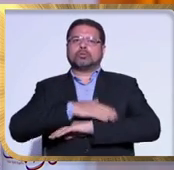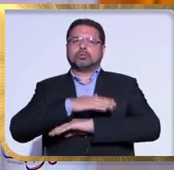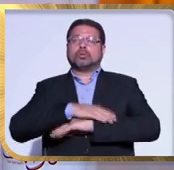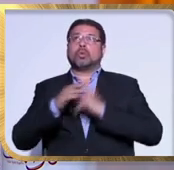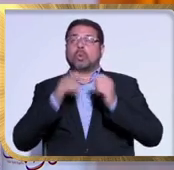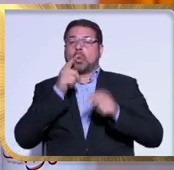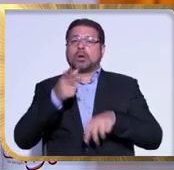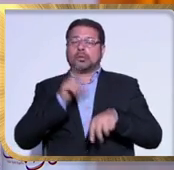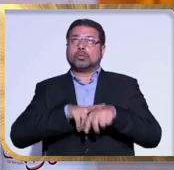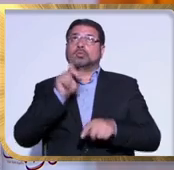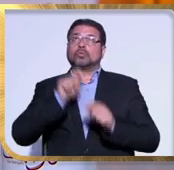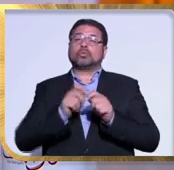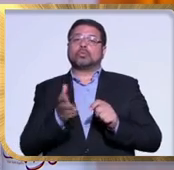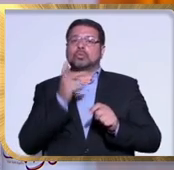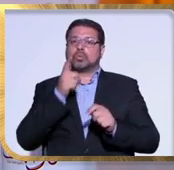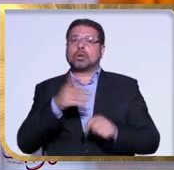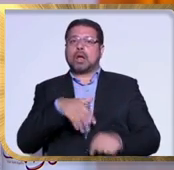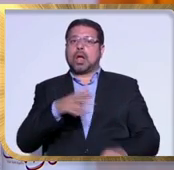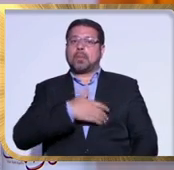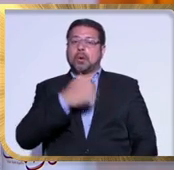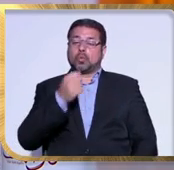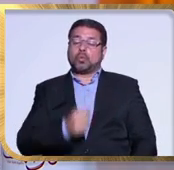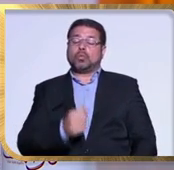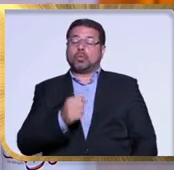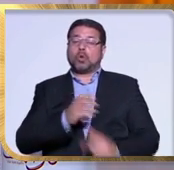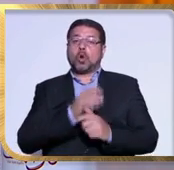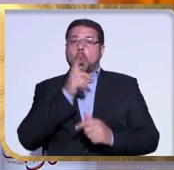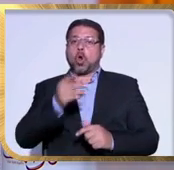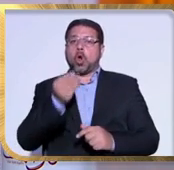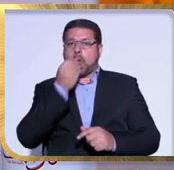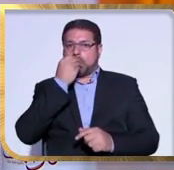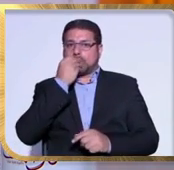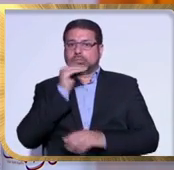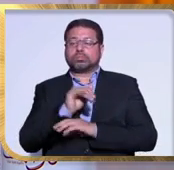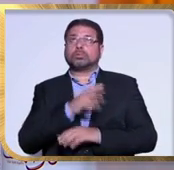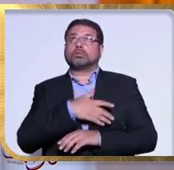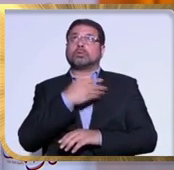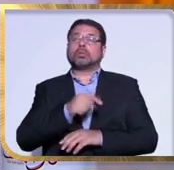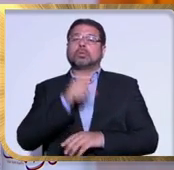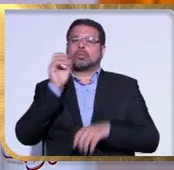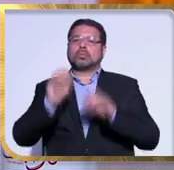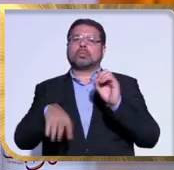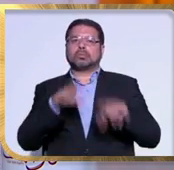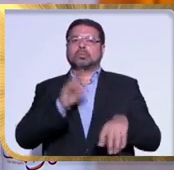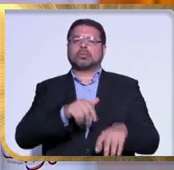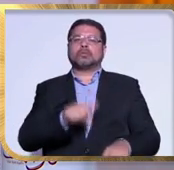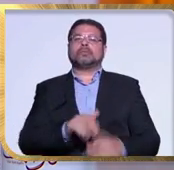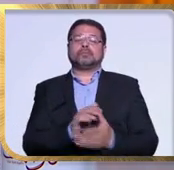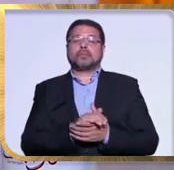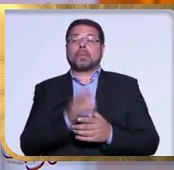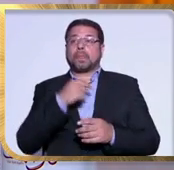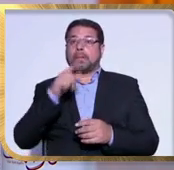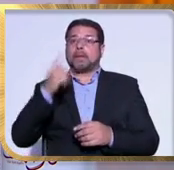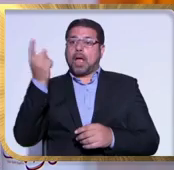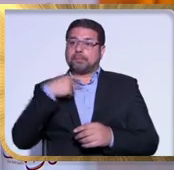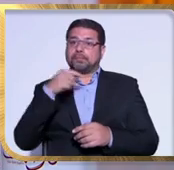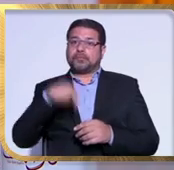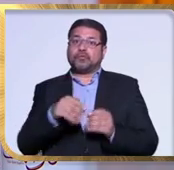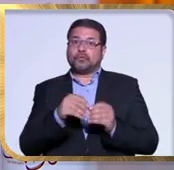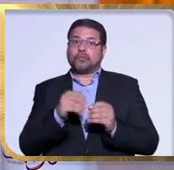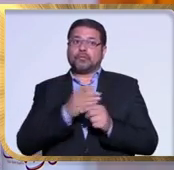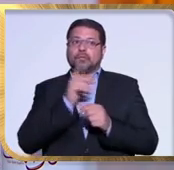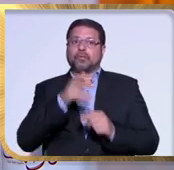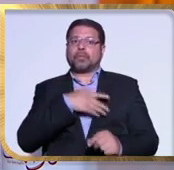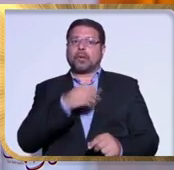وقال تعالى يا ايها الذين امنوا كلوا من طيبات ما رزقناكم فاحنا مامورين